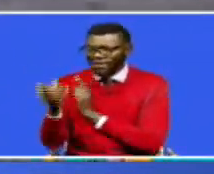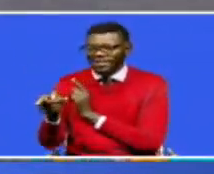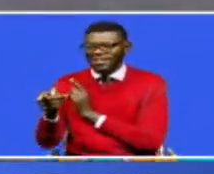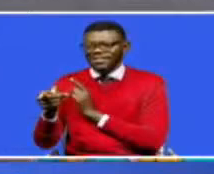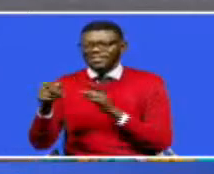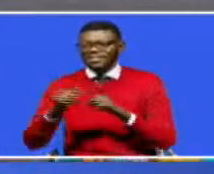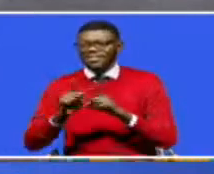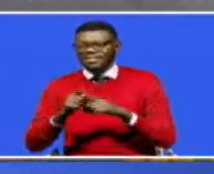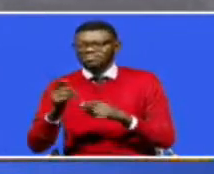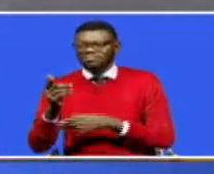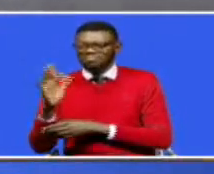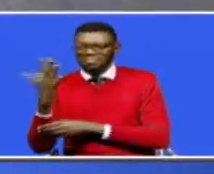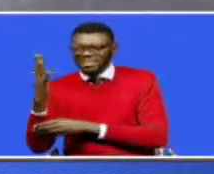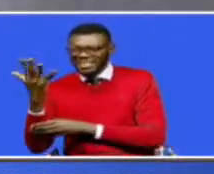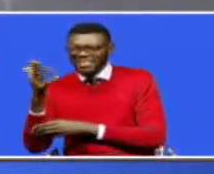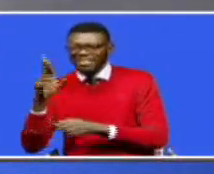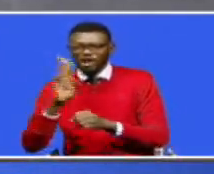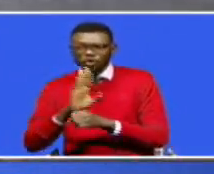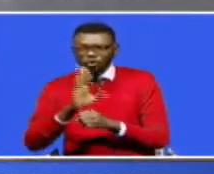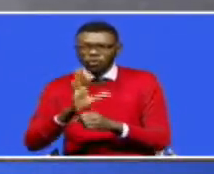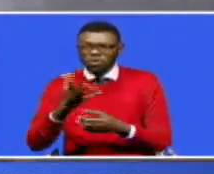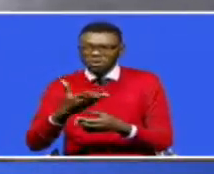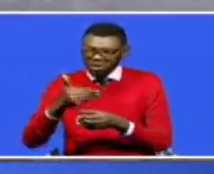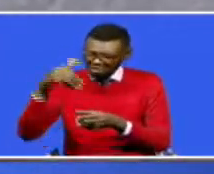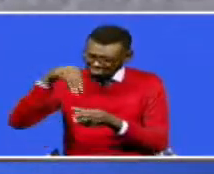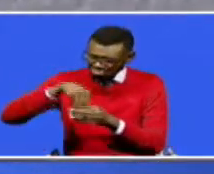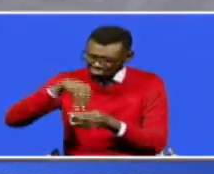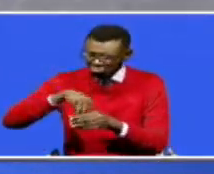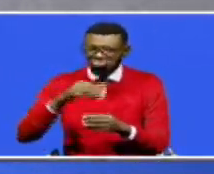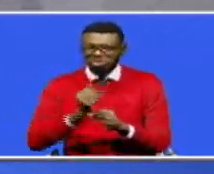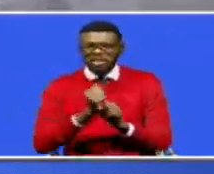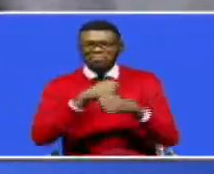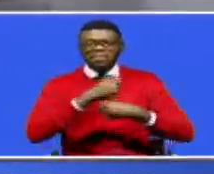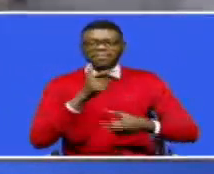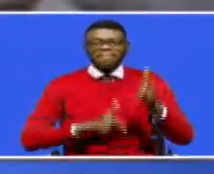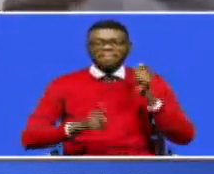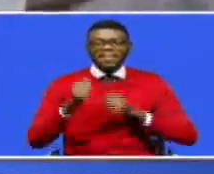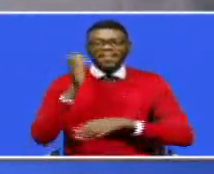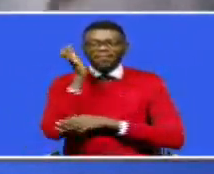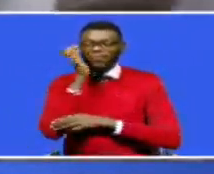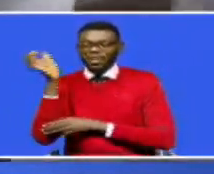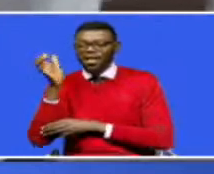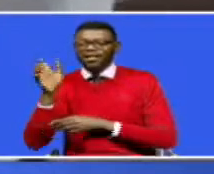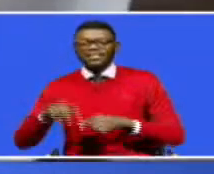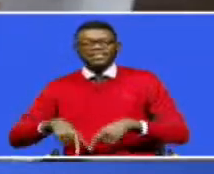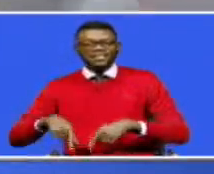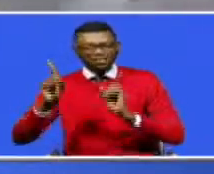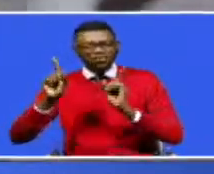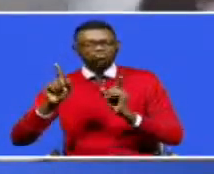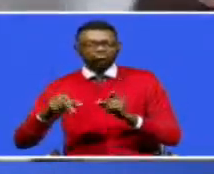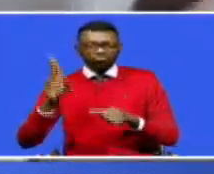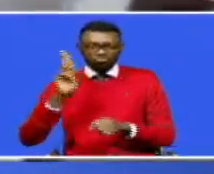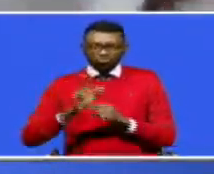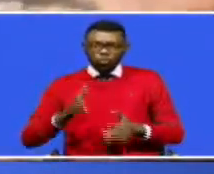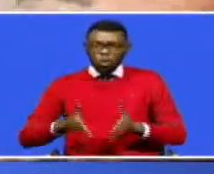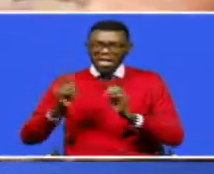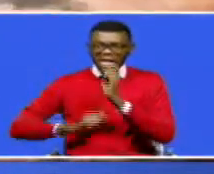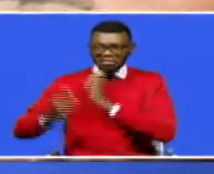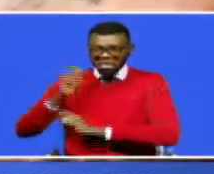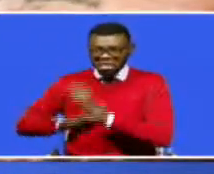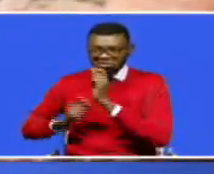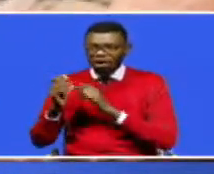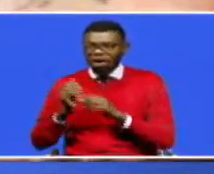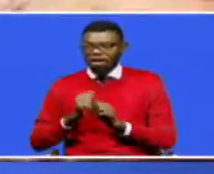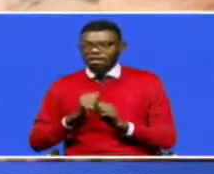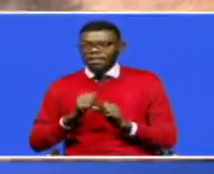pamoja na mimea mahususi kutayarisha Mursik. Yeye hutumia mbinu za kitamaduni kutengeneza kinywaji hiki